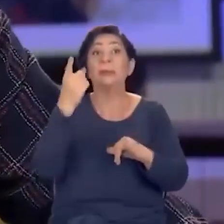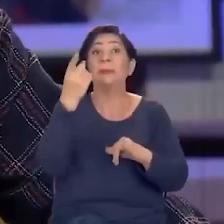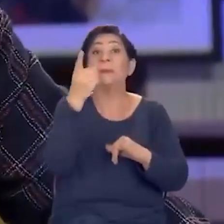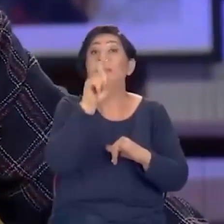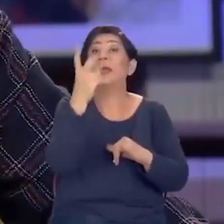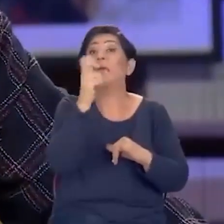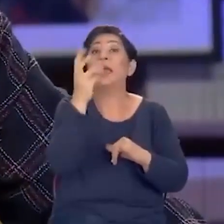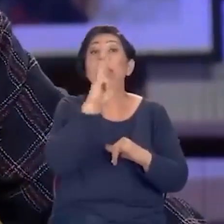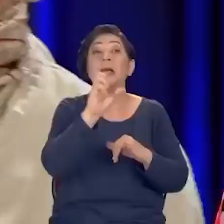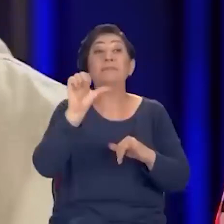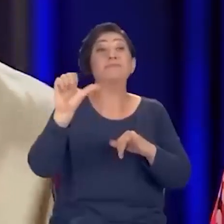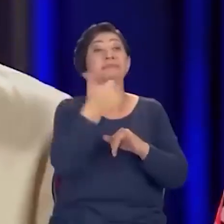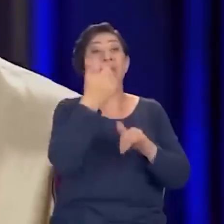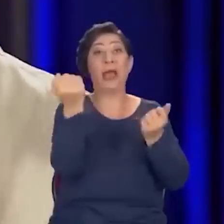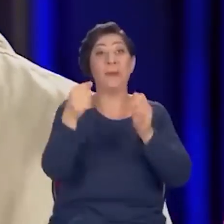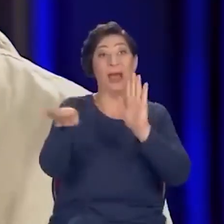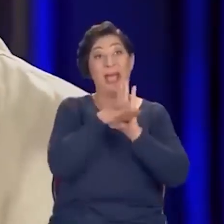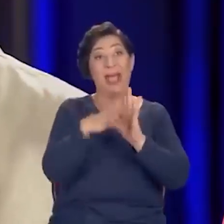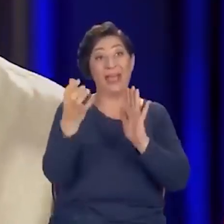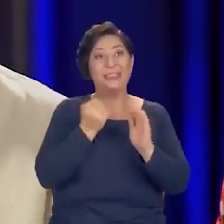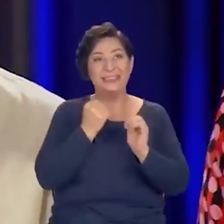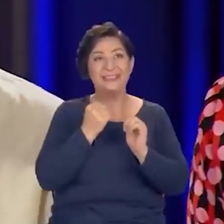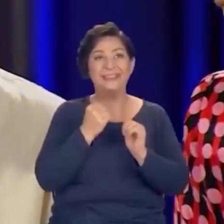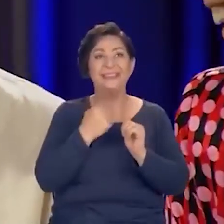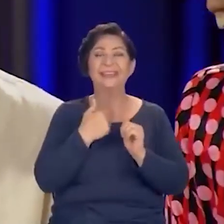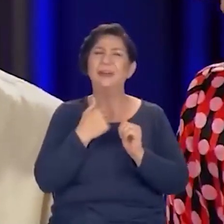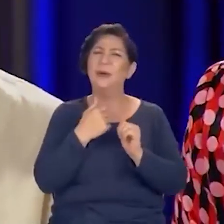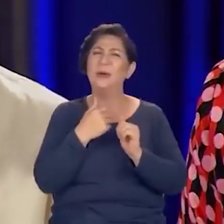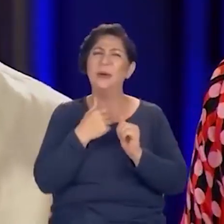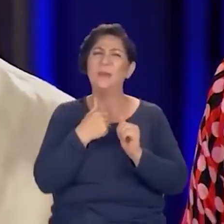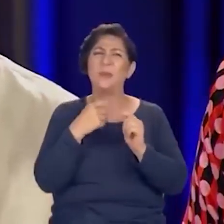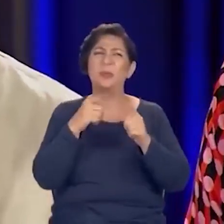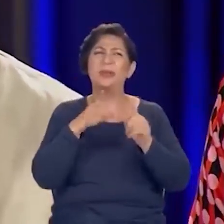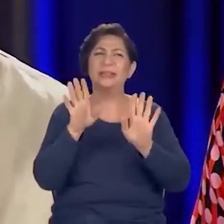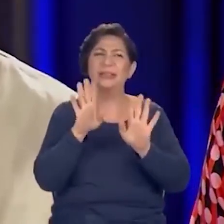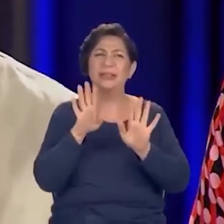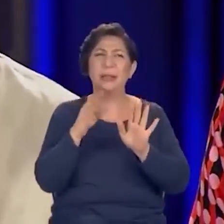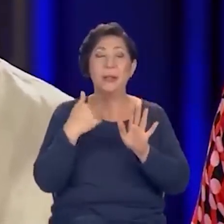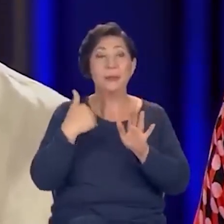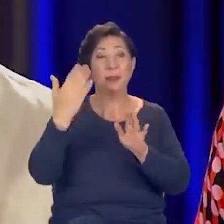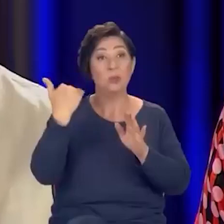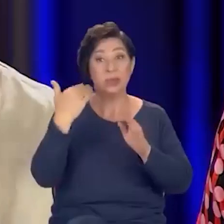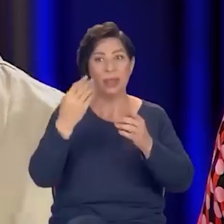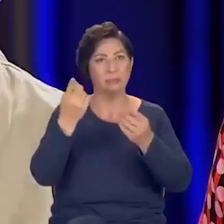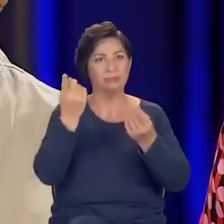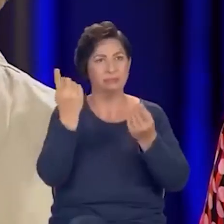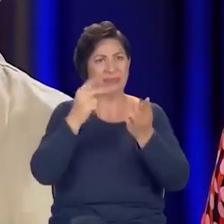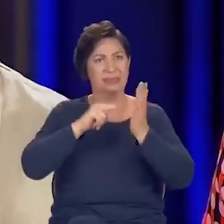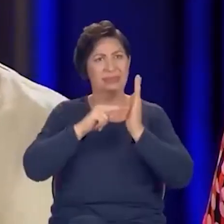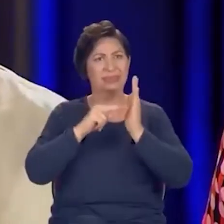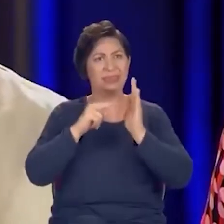lüks bir araba alırsın? Kaç sıfırdan bahsediyorsun? O kadarını hesaplıyorum. Ben eskiden radyoloji teknikeriydim. Ve onun...